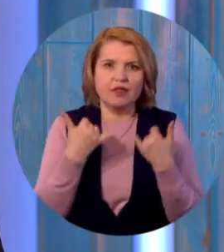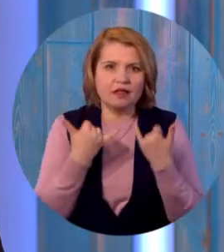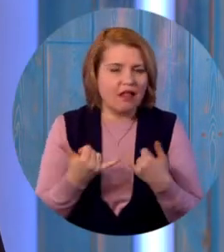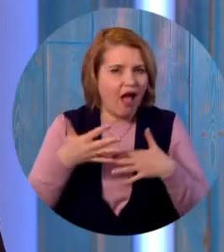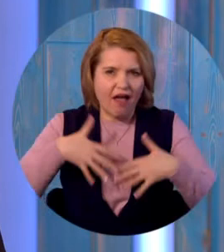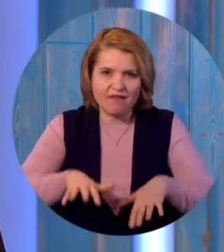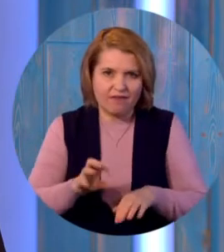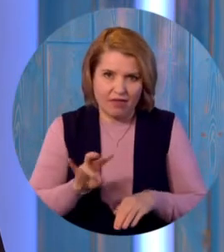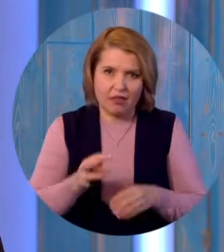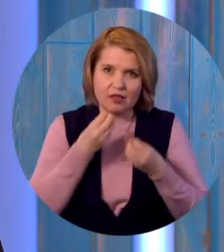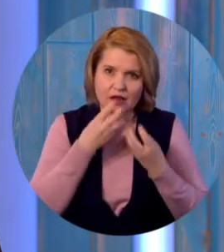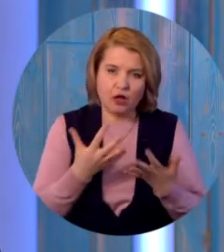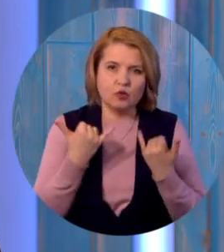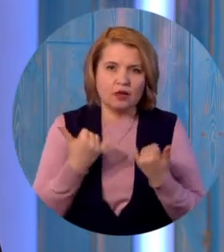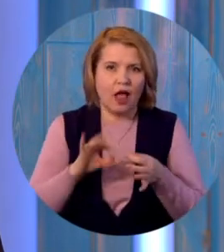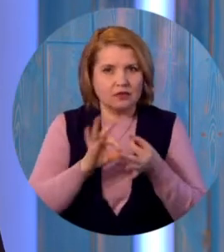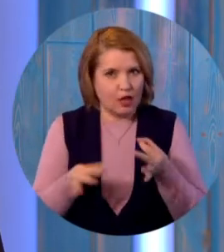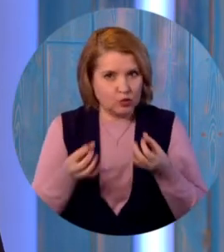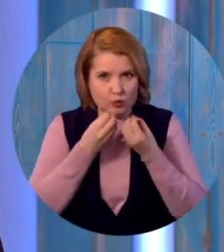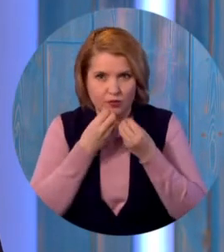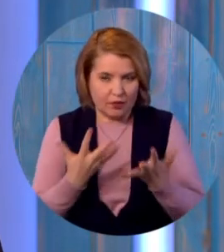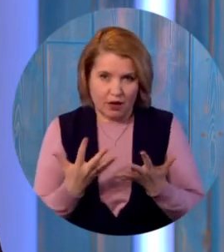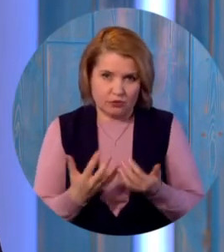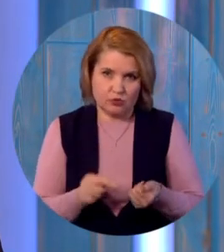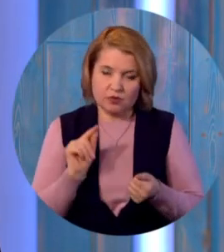хорошо. Ну, здесь, может быть, у пациента,